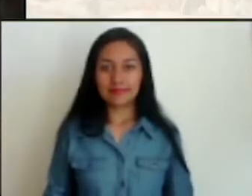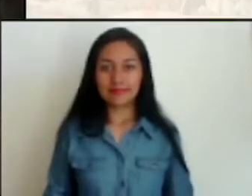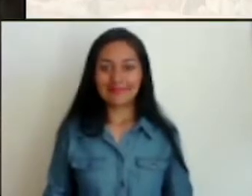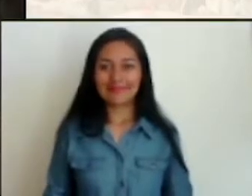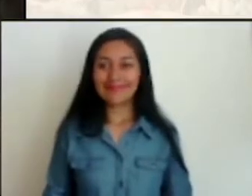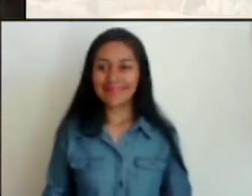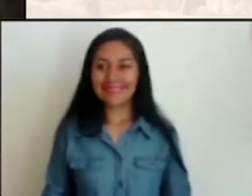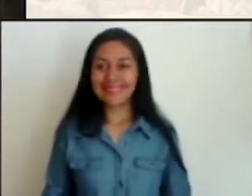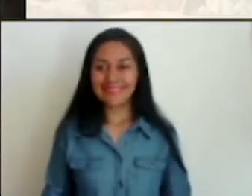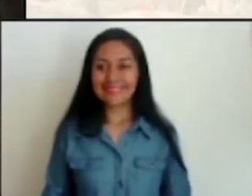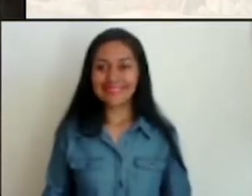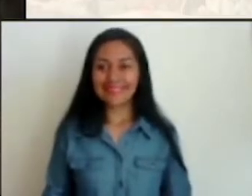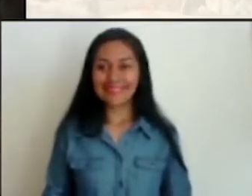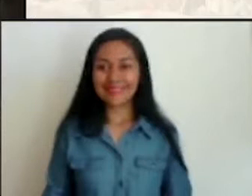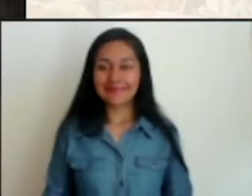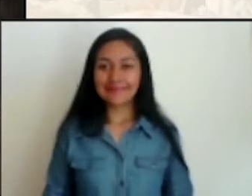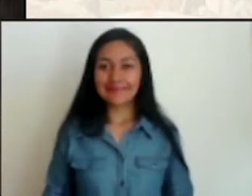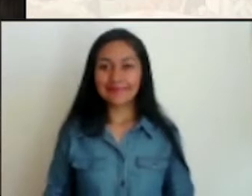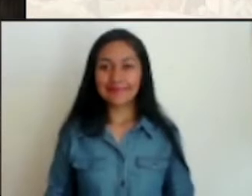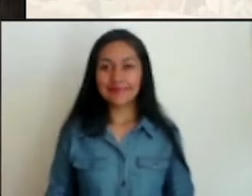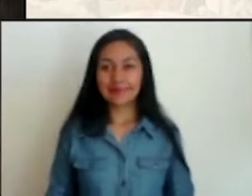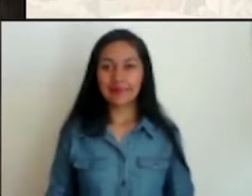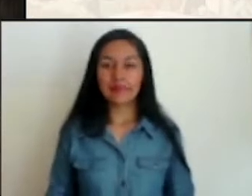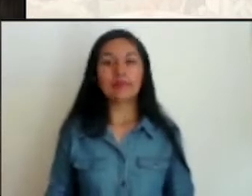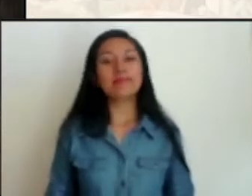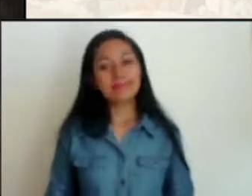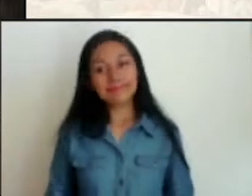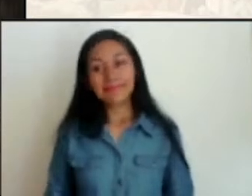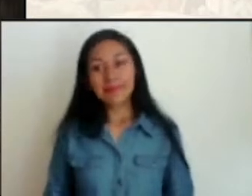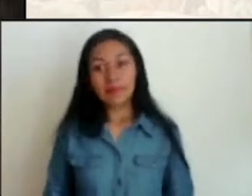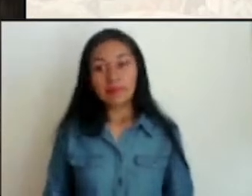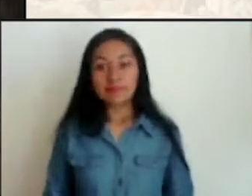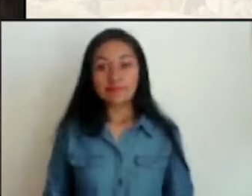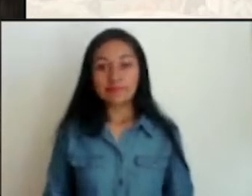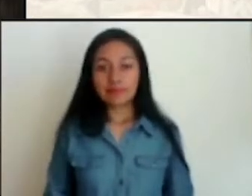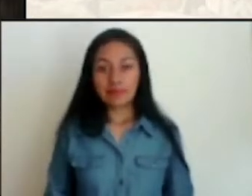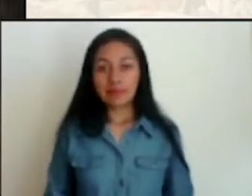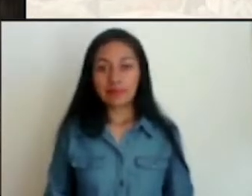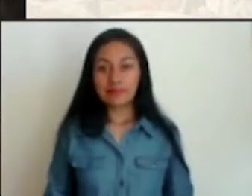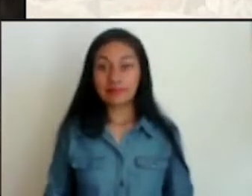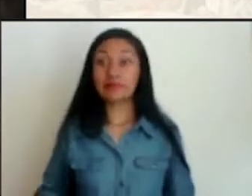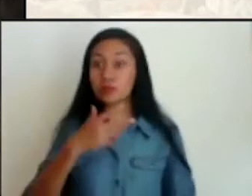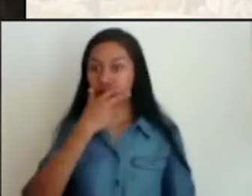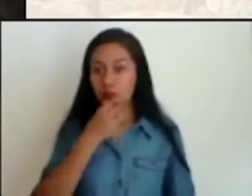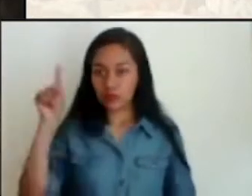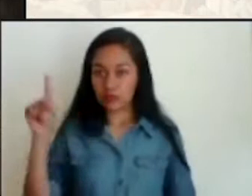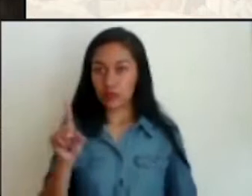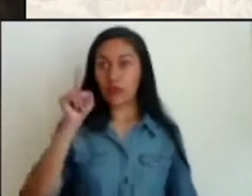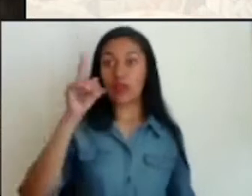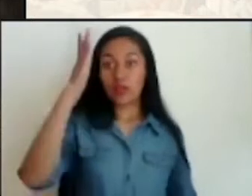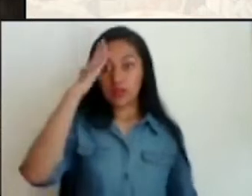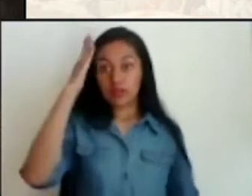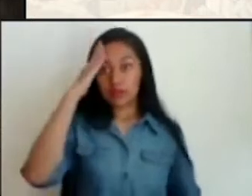Avendo llegado apenas al cargo de Dogo, Venero